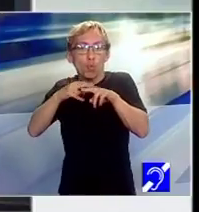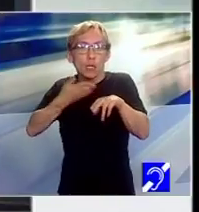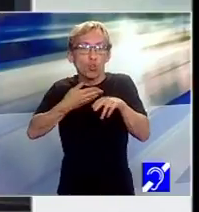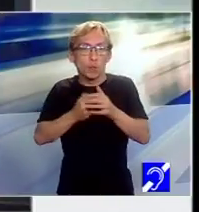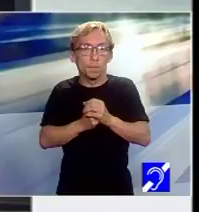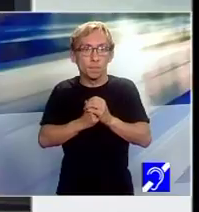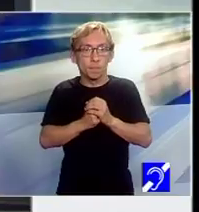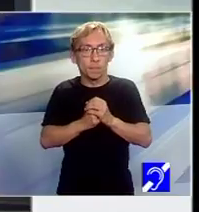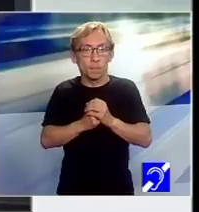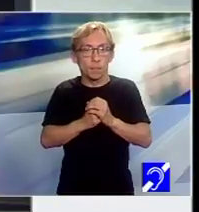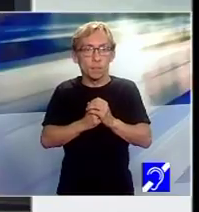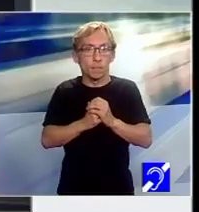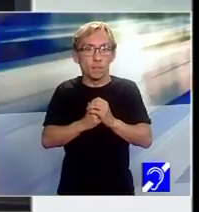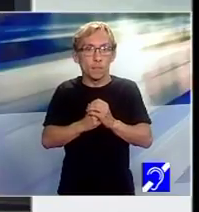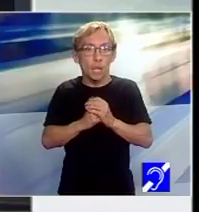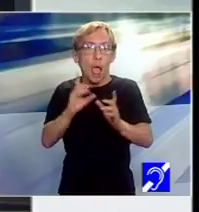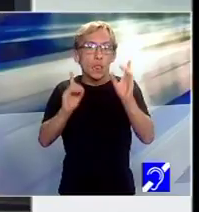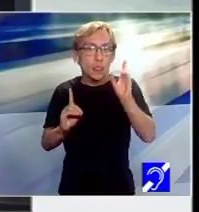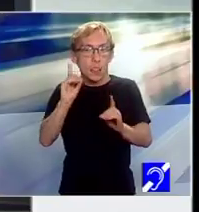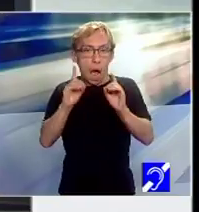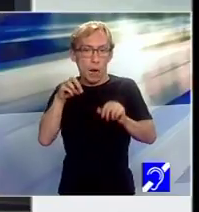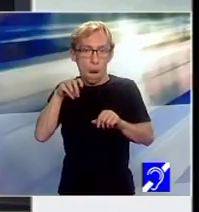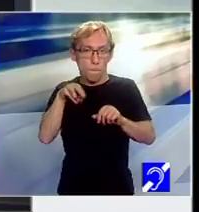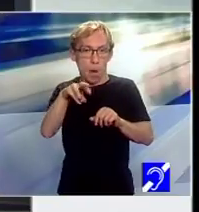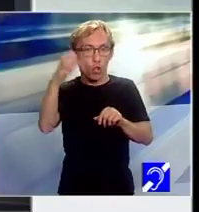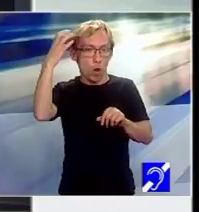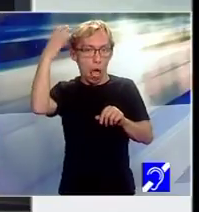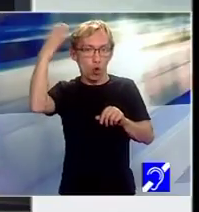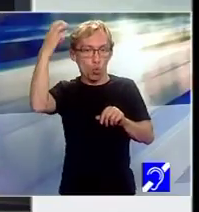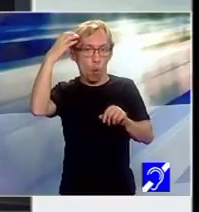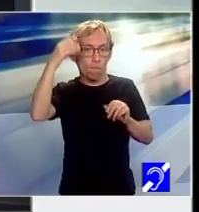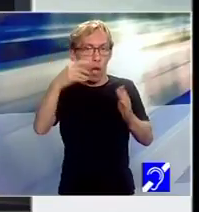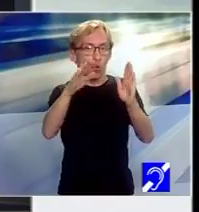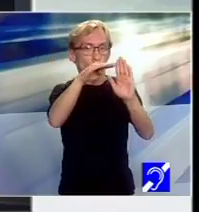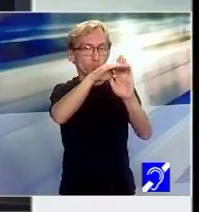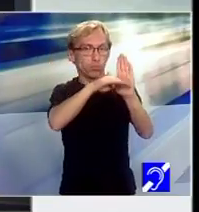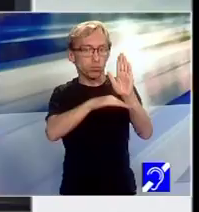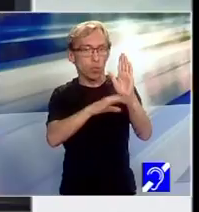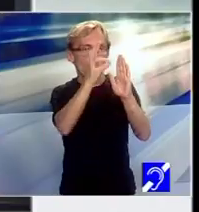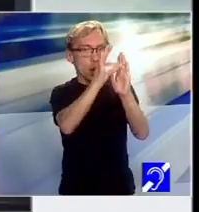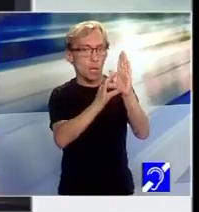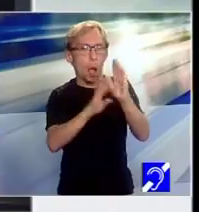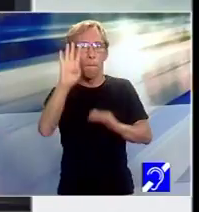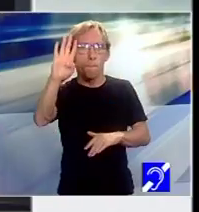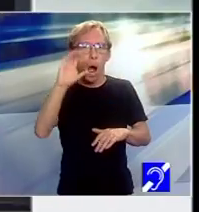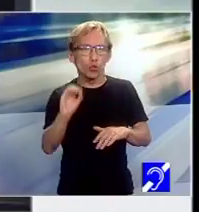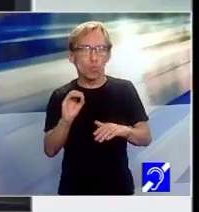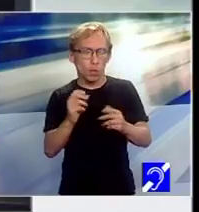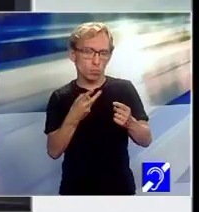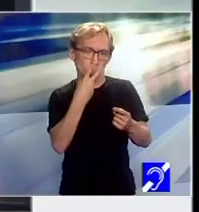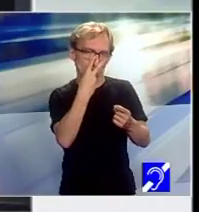Vă dați seama că dacă mergi la guvern cu o listă de 40 de solicitări, să uită la